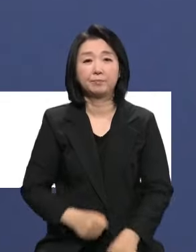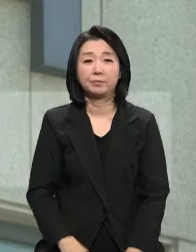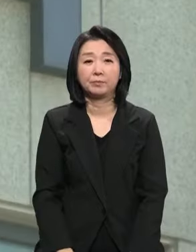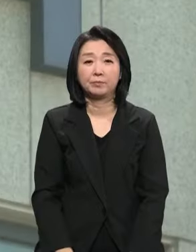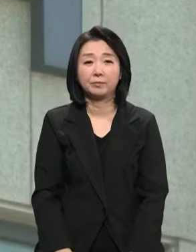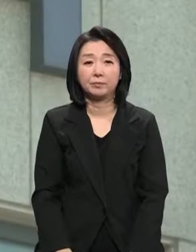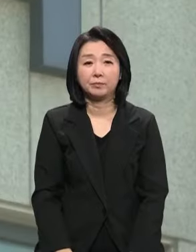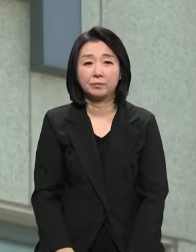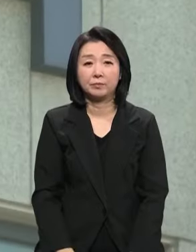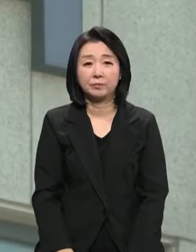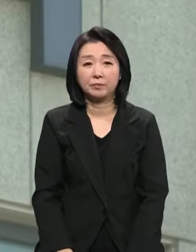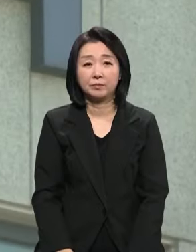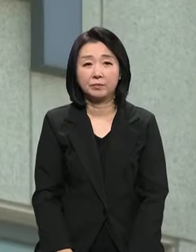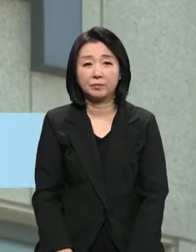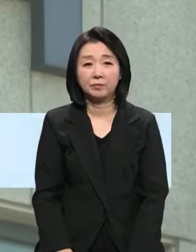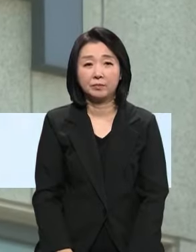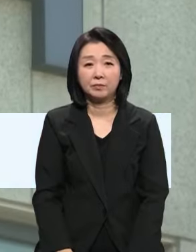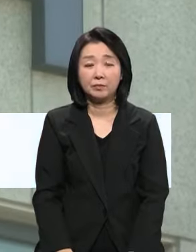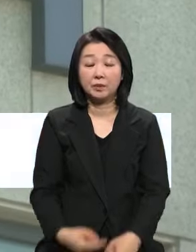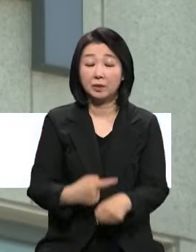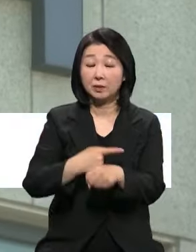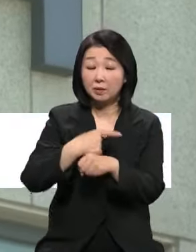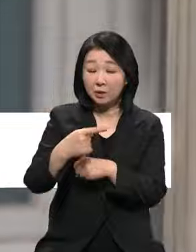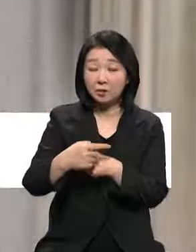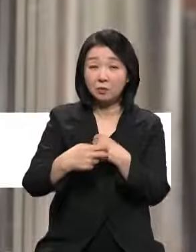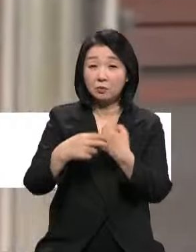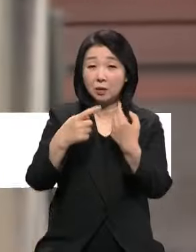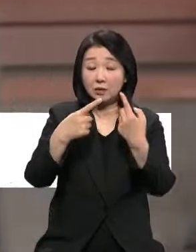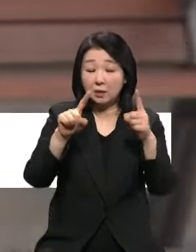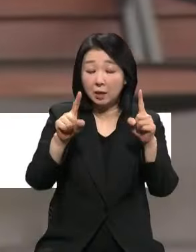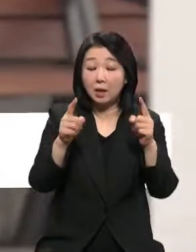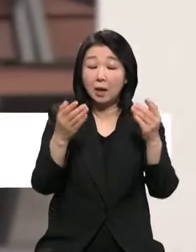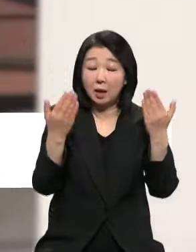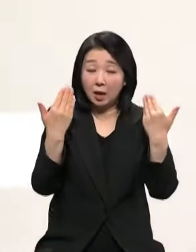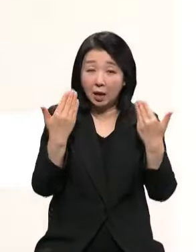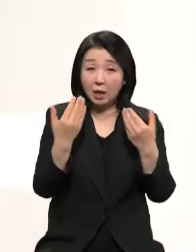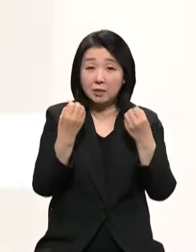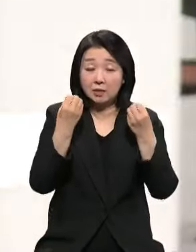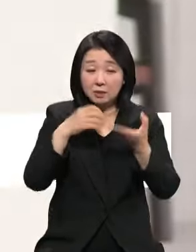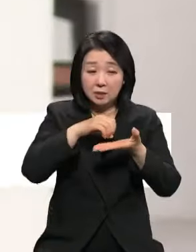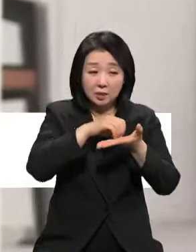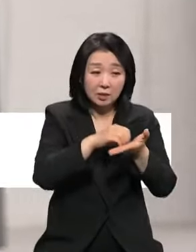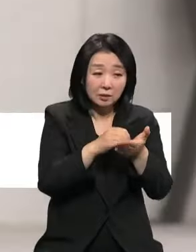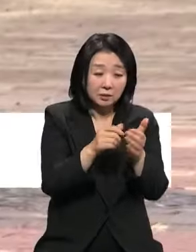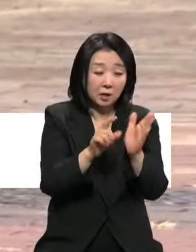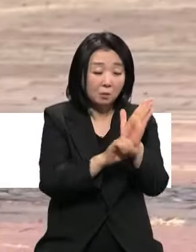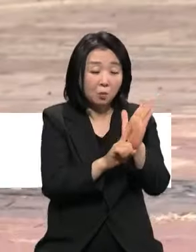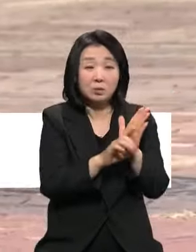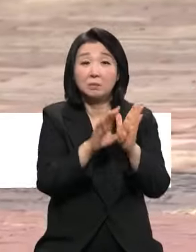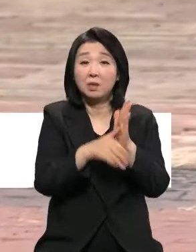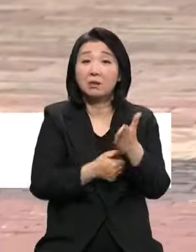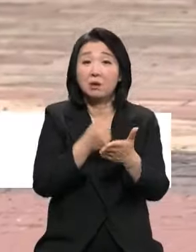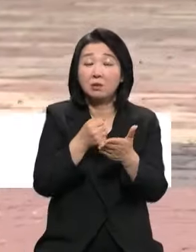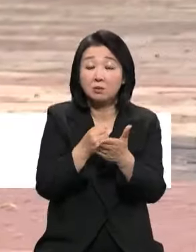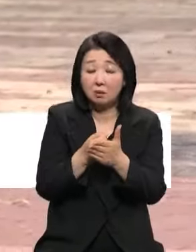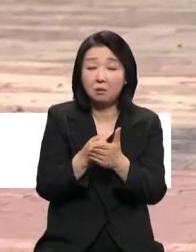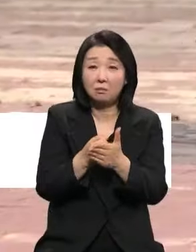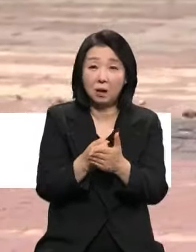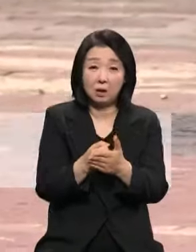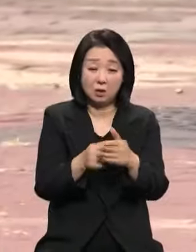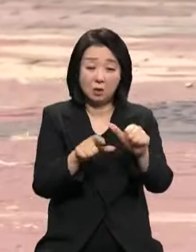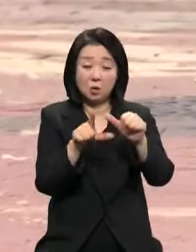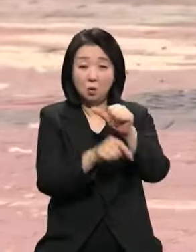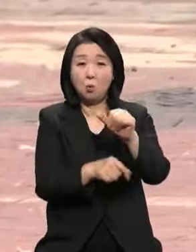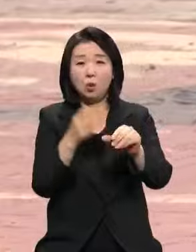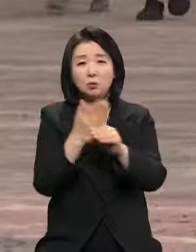생각합니다 이런 가운데 내년도 의과 대학들의 신입생 모직 규모를 결정하는 시기가 다음달 중순까지